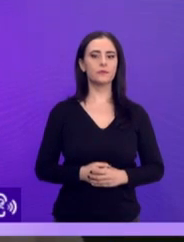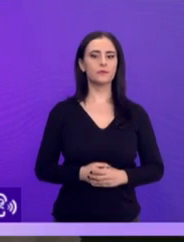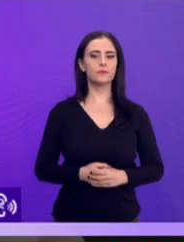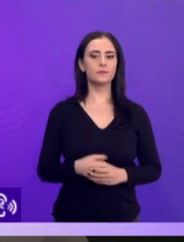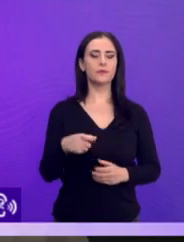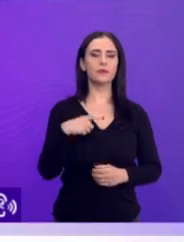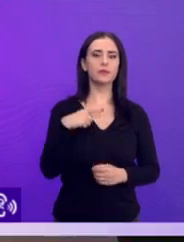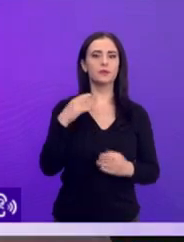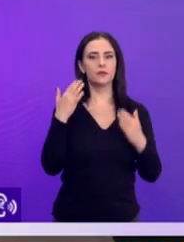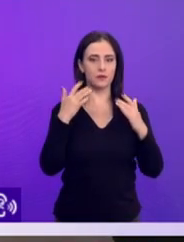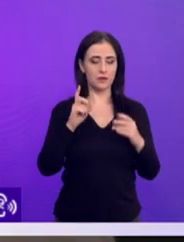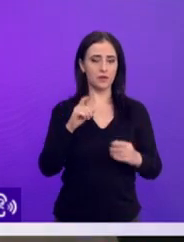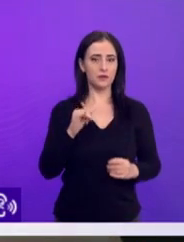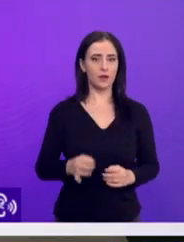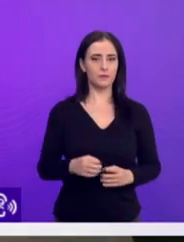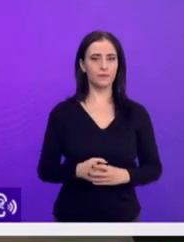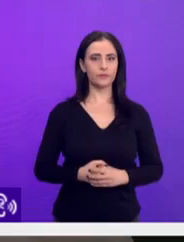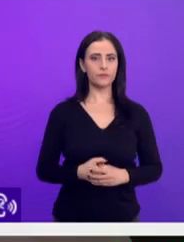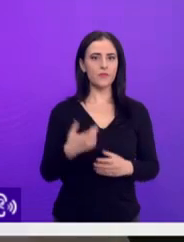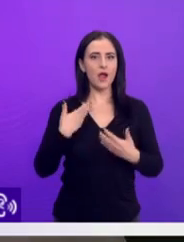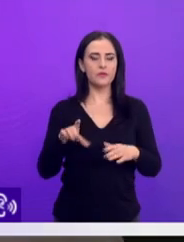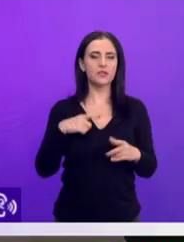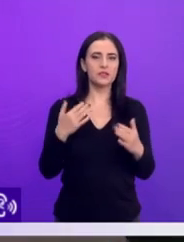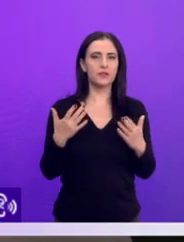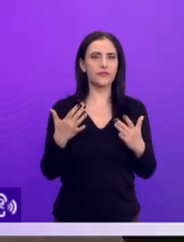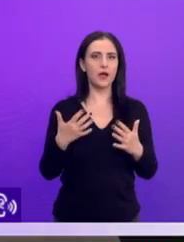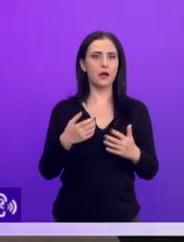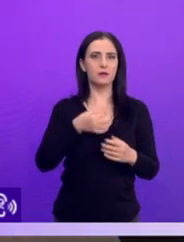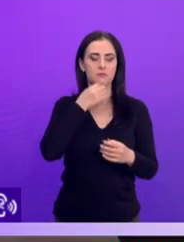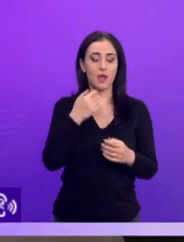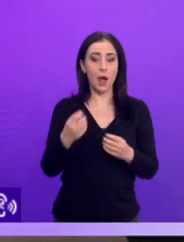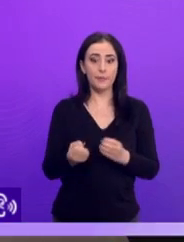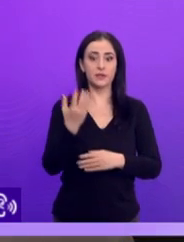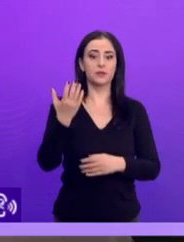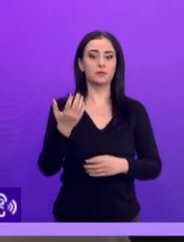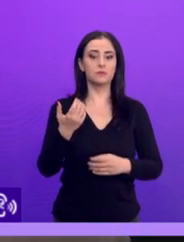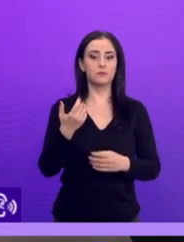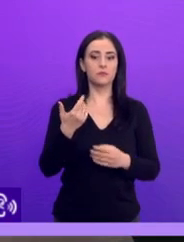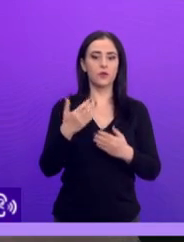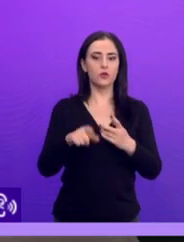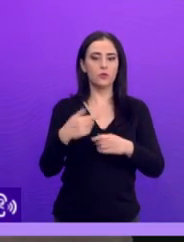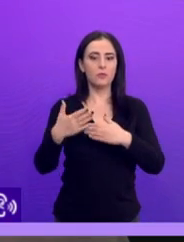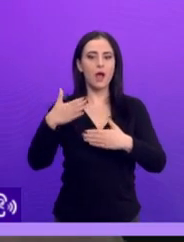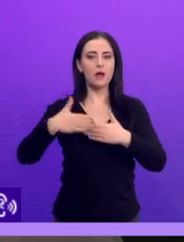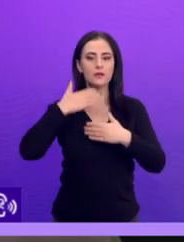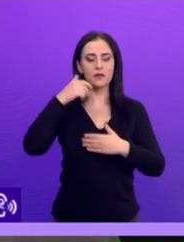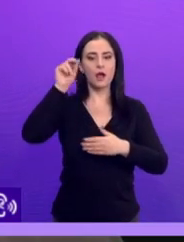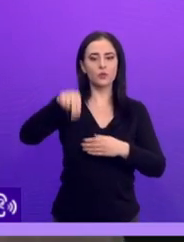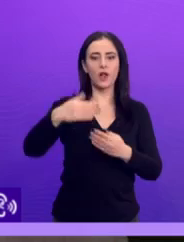persoane decedată, nu-i fete, da. Eu am fost sunat de soție la prânz, că nu mai răspundea fata și